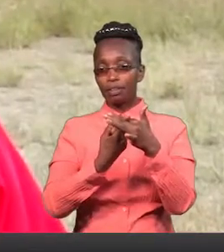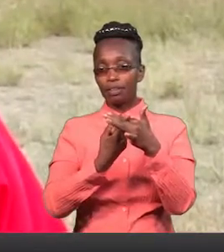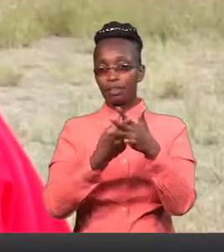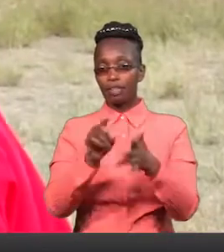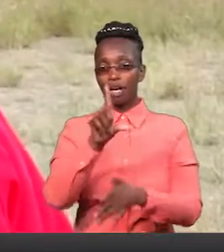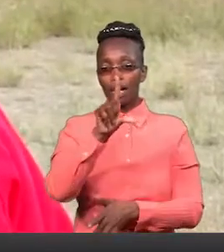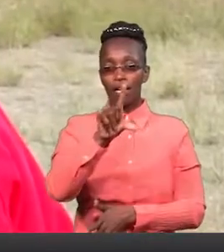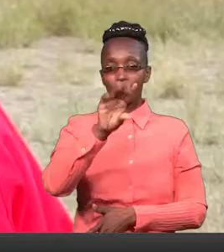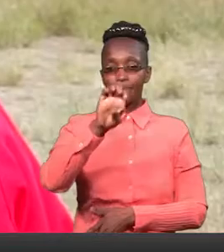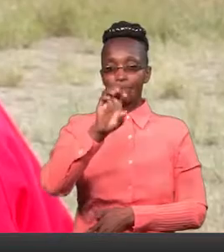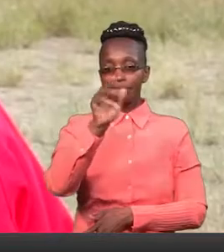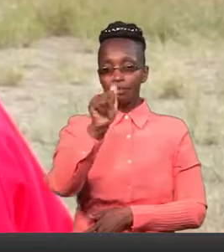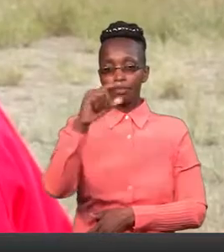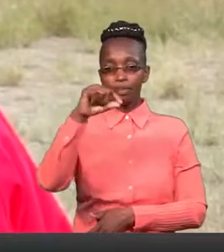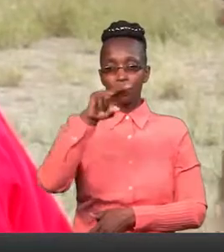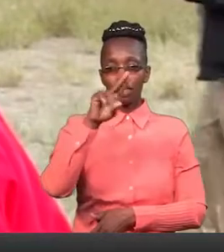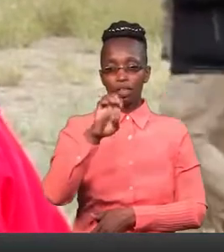hii. Tuko na